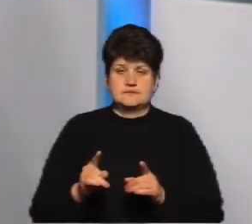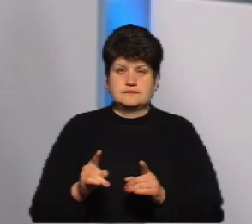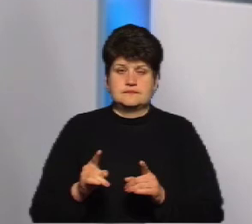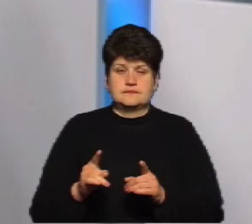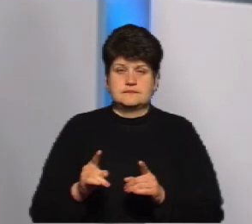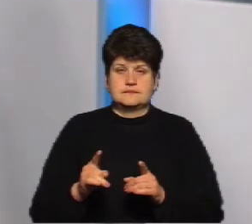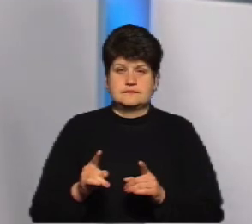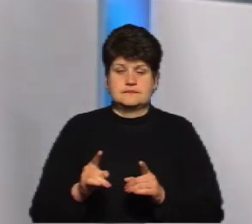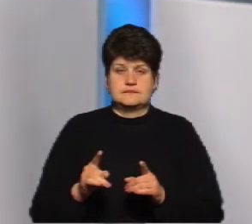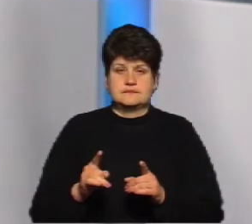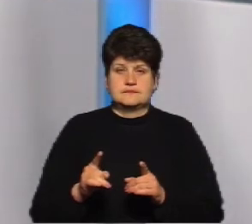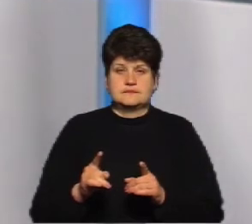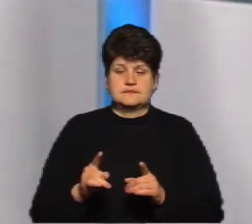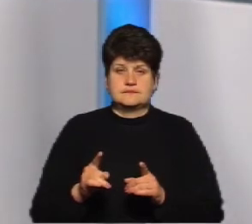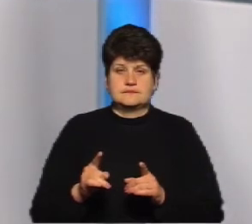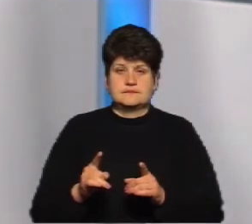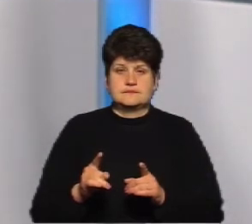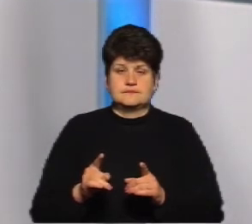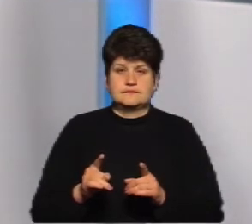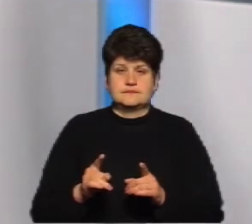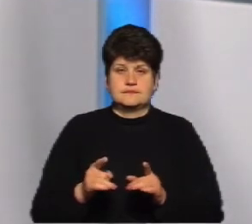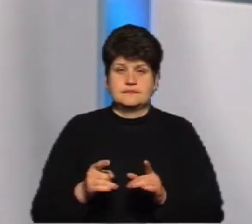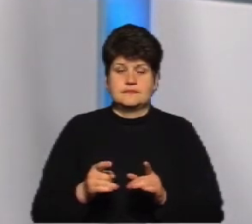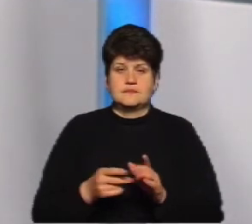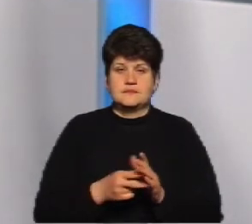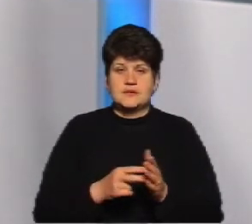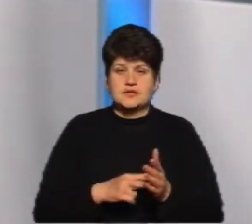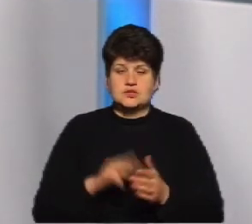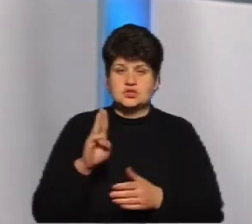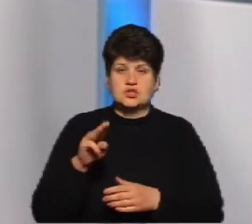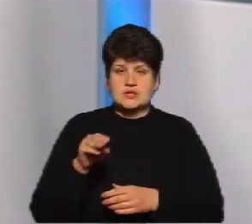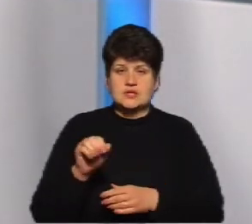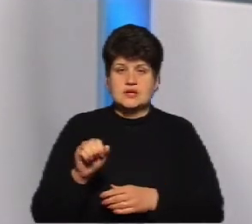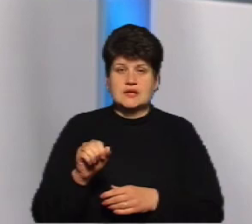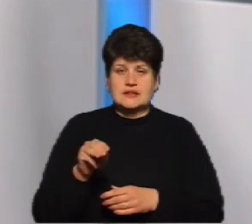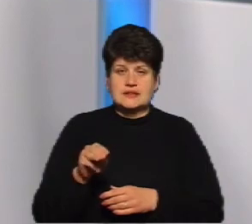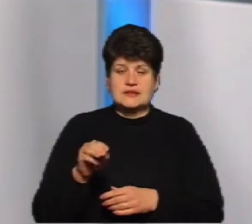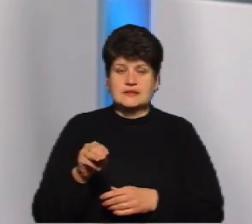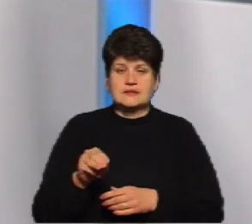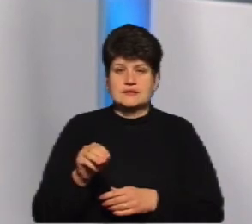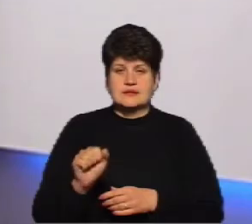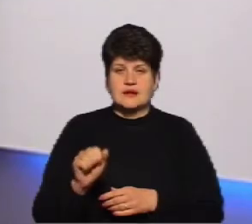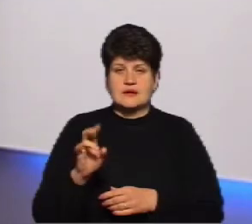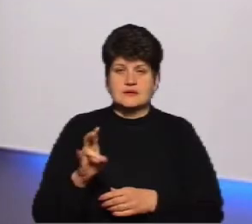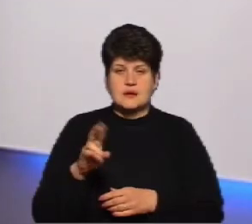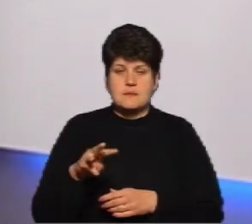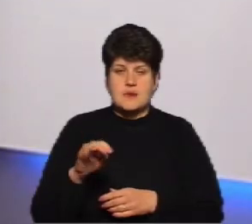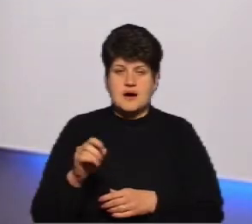як план Штайнмайєра там і другі такі моменти,